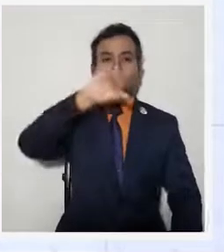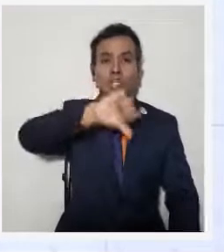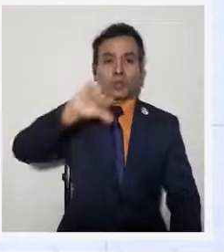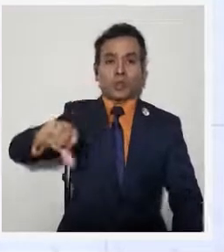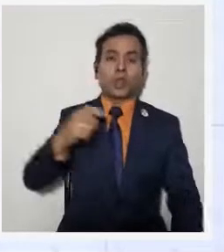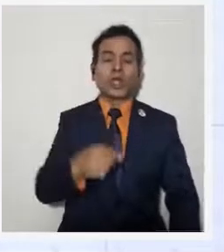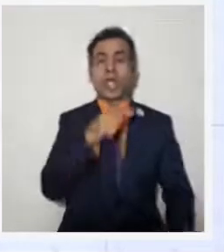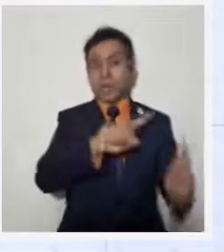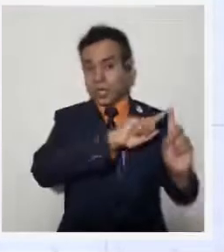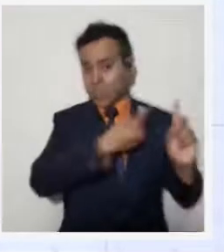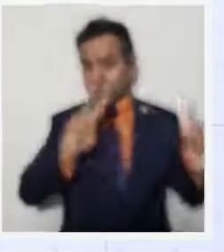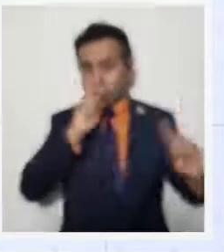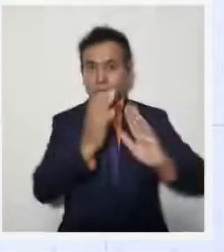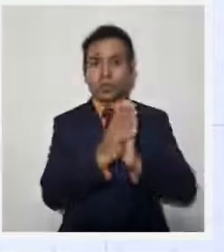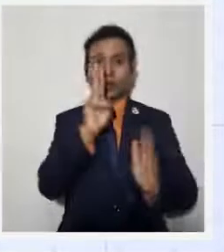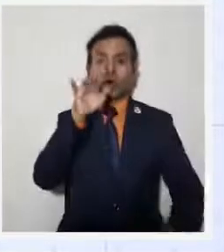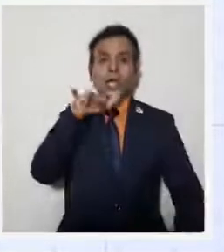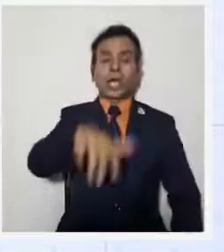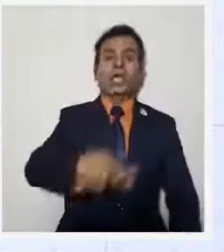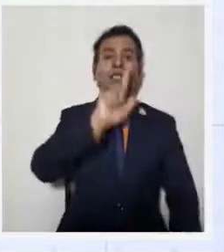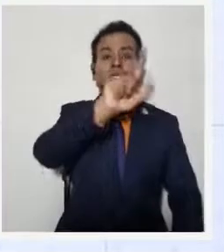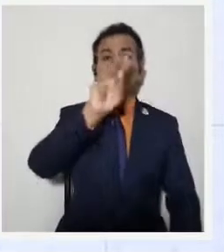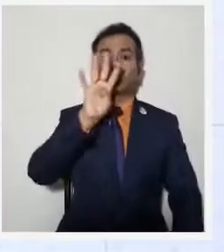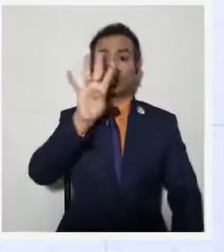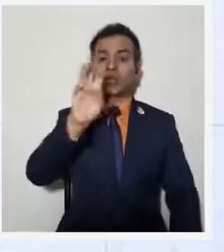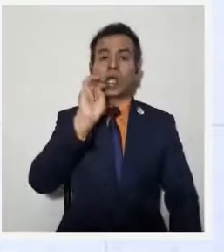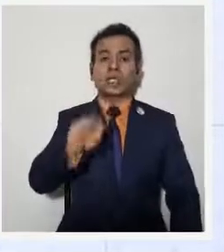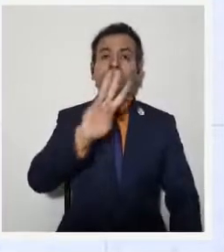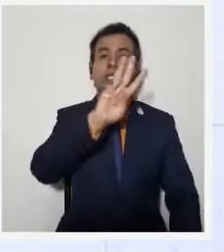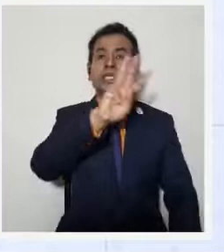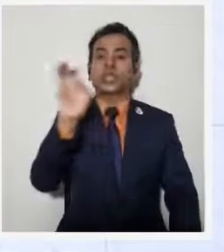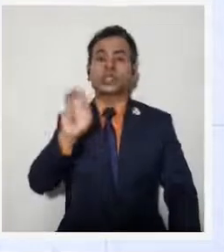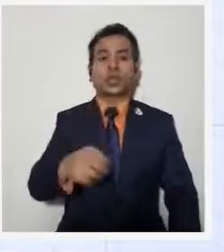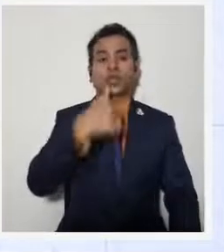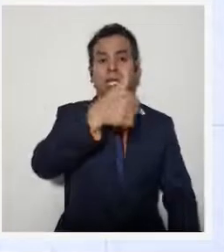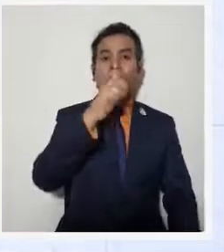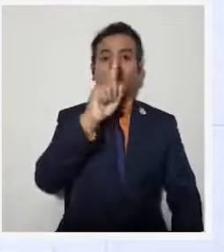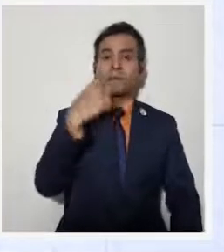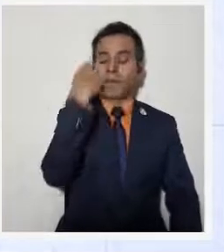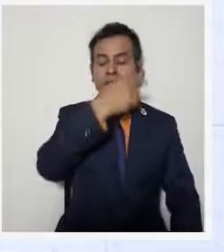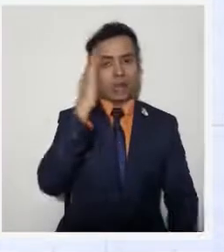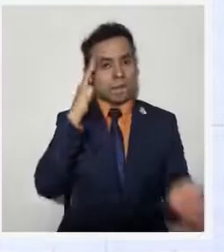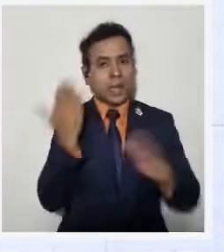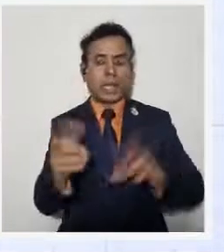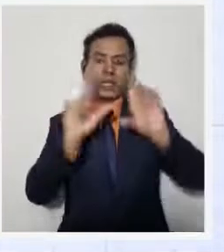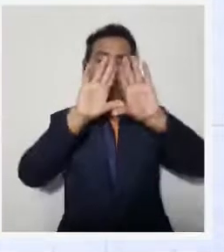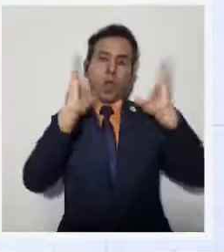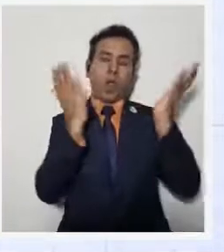39,17,366 জন, মৃত্যুবরণ করেছেন 8,499 জন 24 ঘন্টায় এবং এ পর্যন্ত